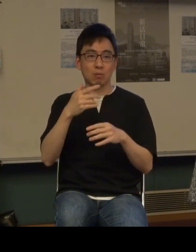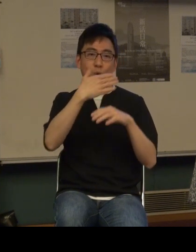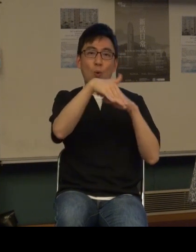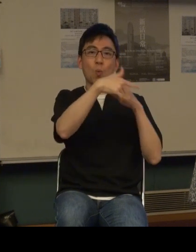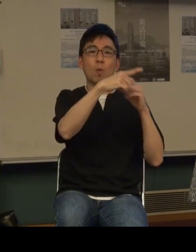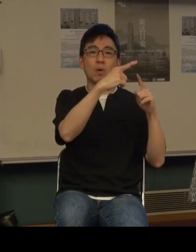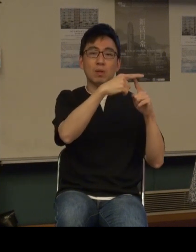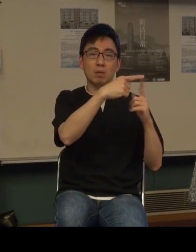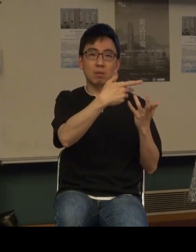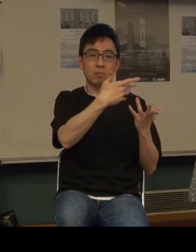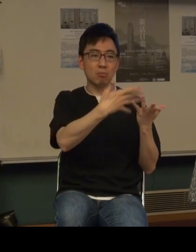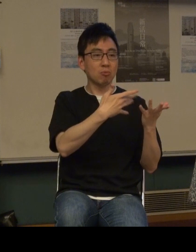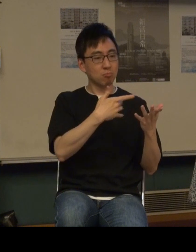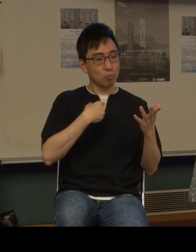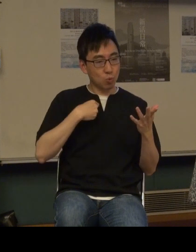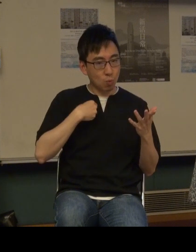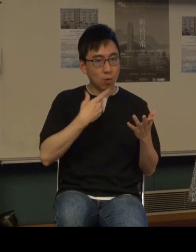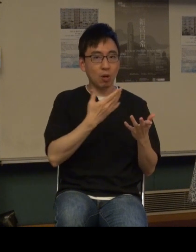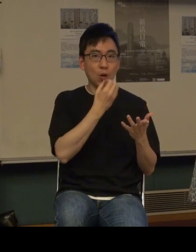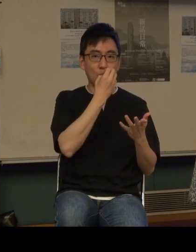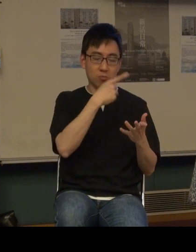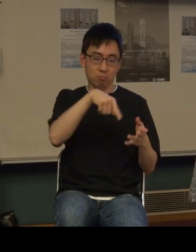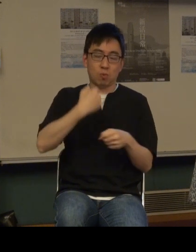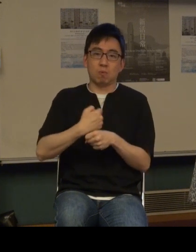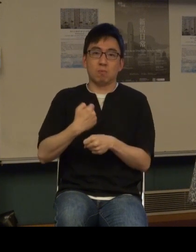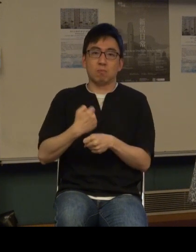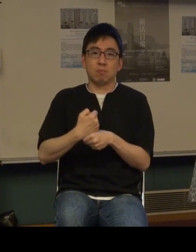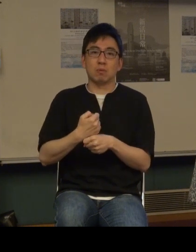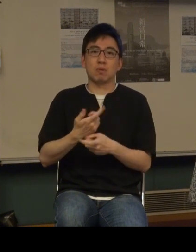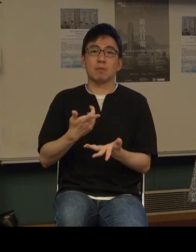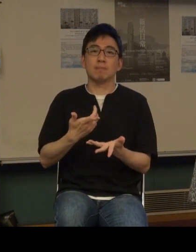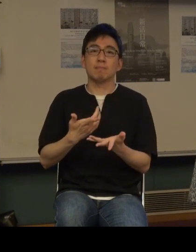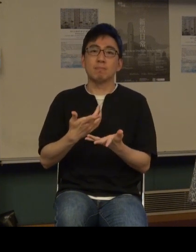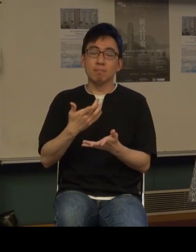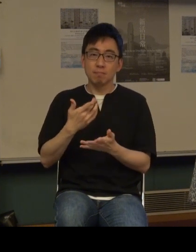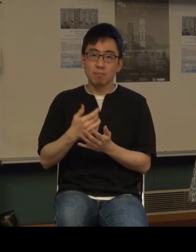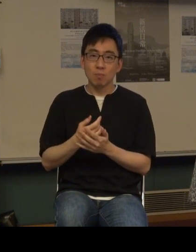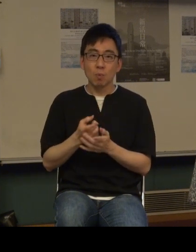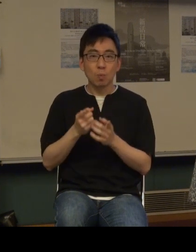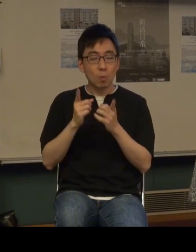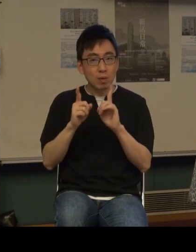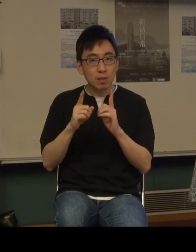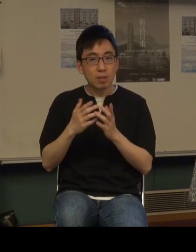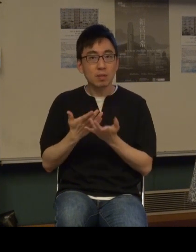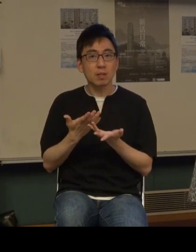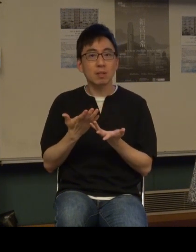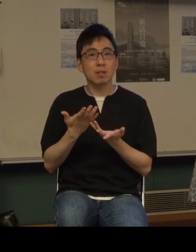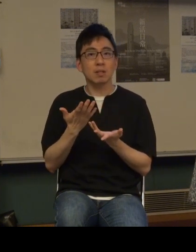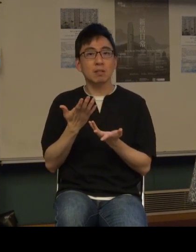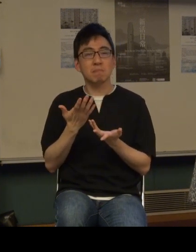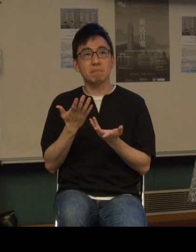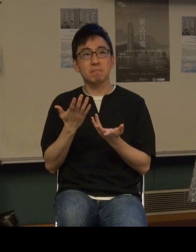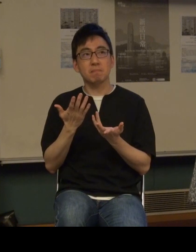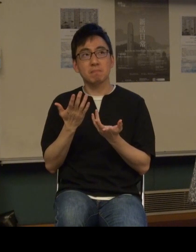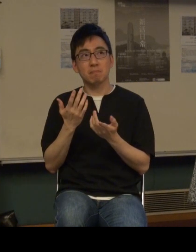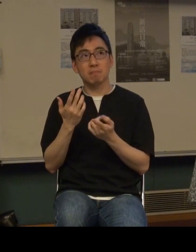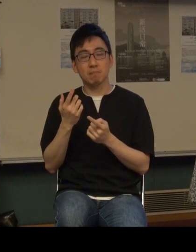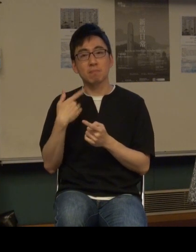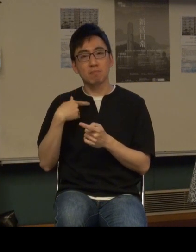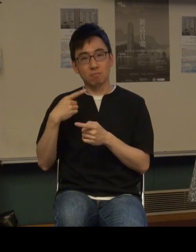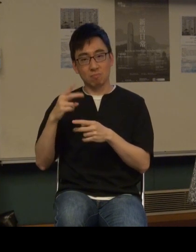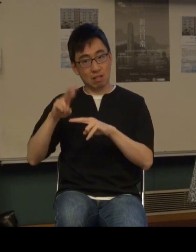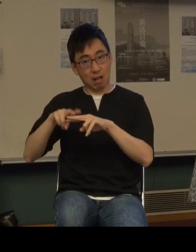人喺中國或者喺香港執業嘅一啲建築師流。又或者咧，就係當日即係喺